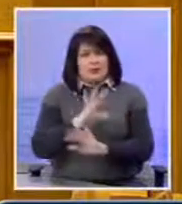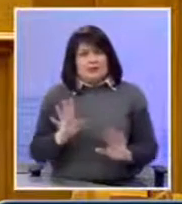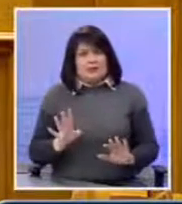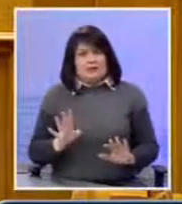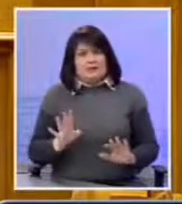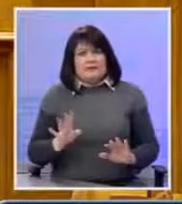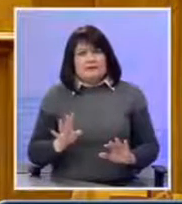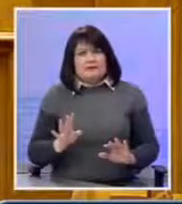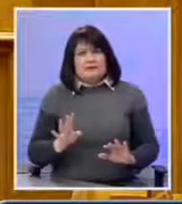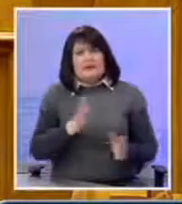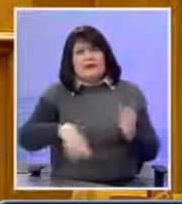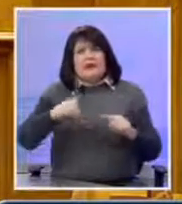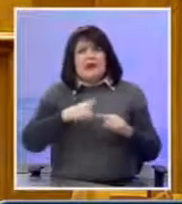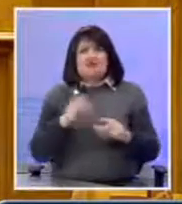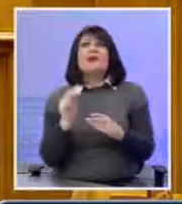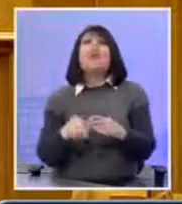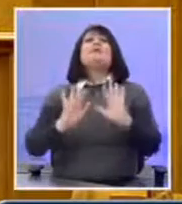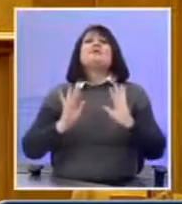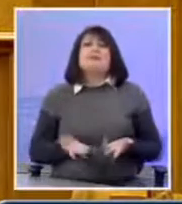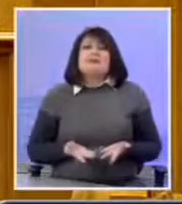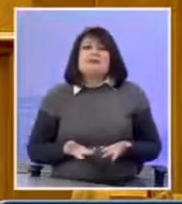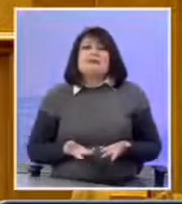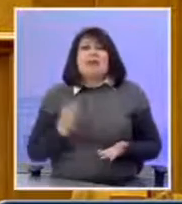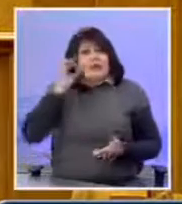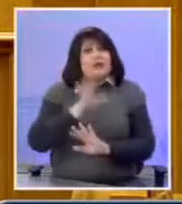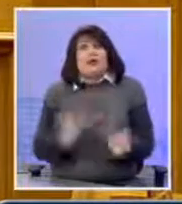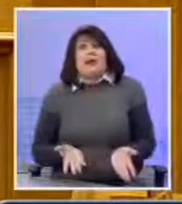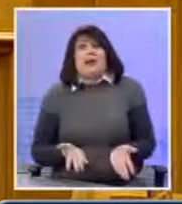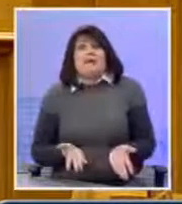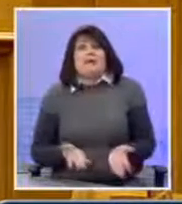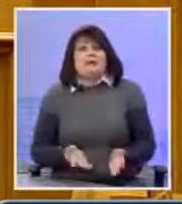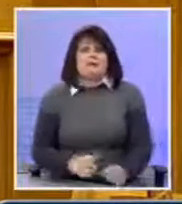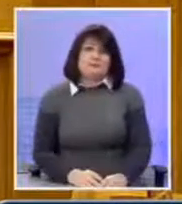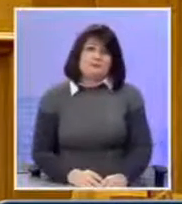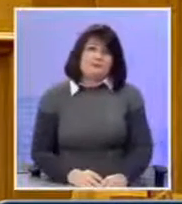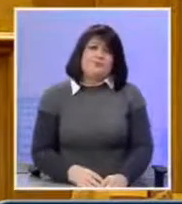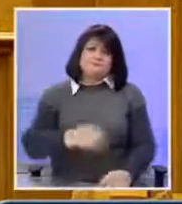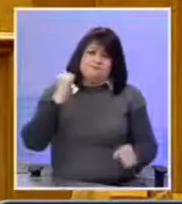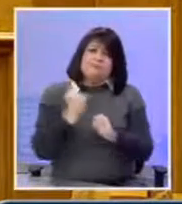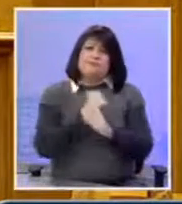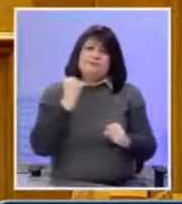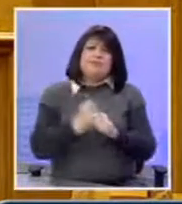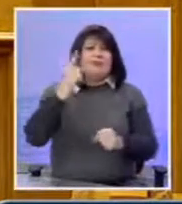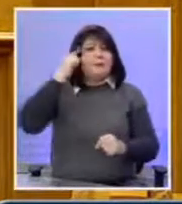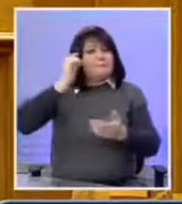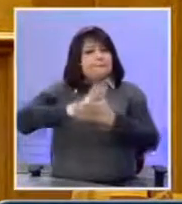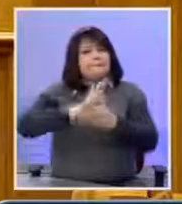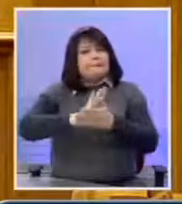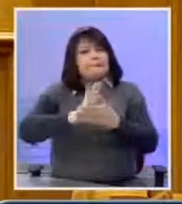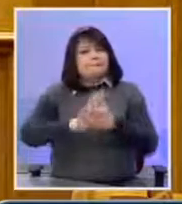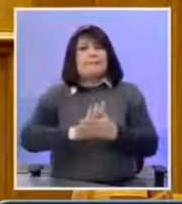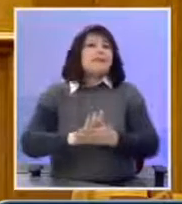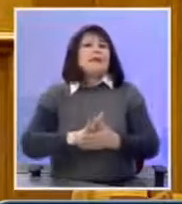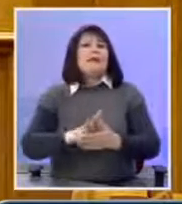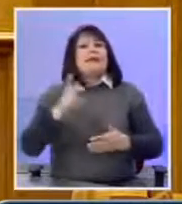γι' αυτό ο λαός σας καταψήφισε. Δεν έχετε καταλάβει ότι η διαρκής αιμονή στο να θεωρείτε ότι αυτά που έκανε